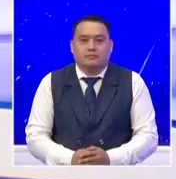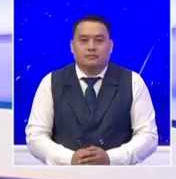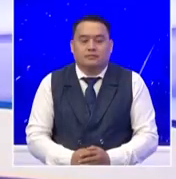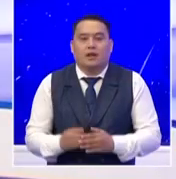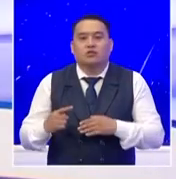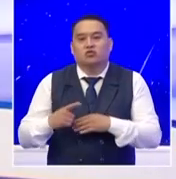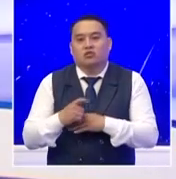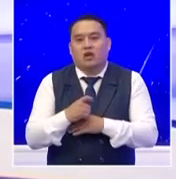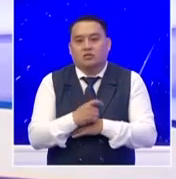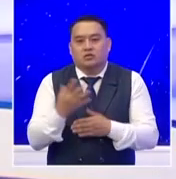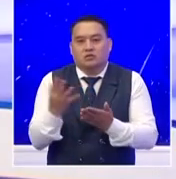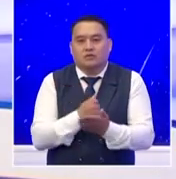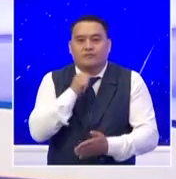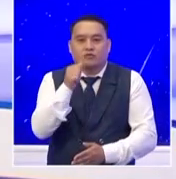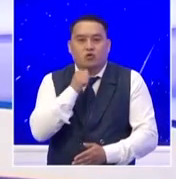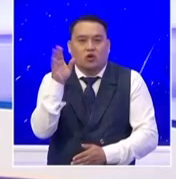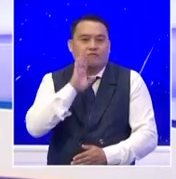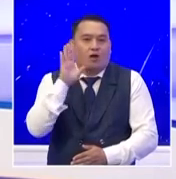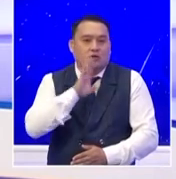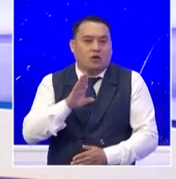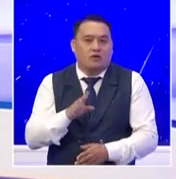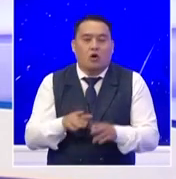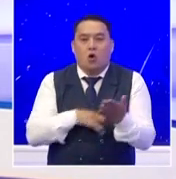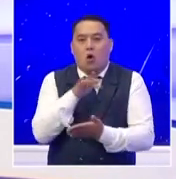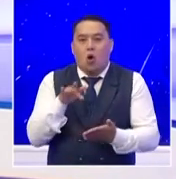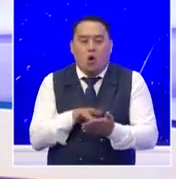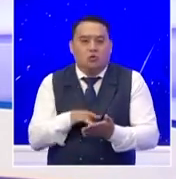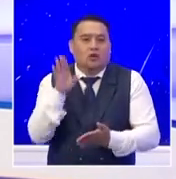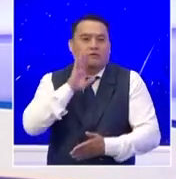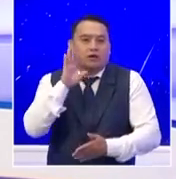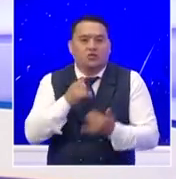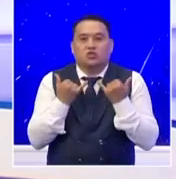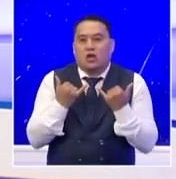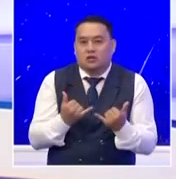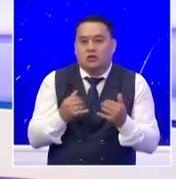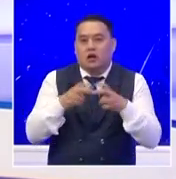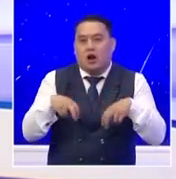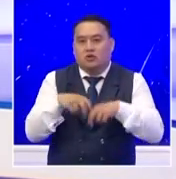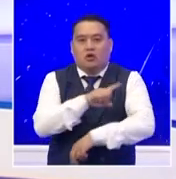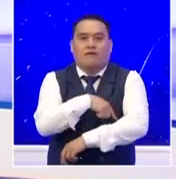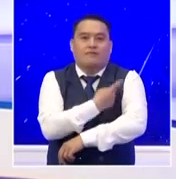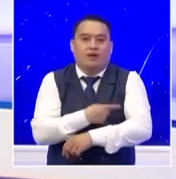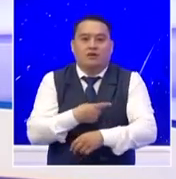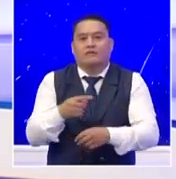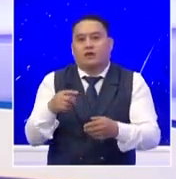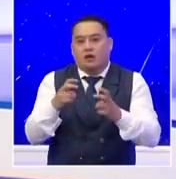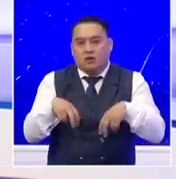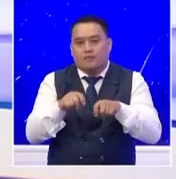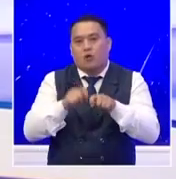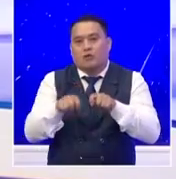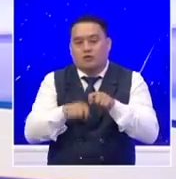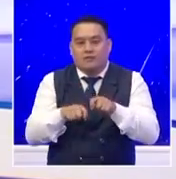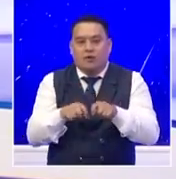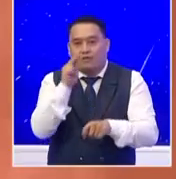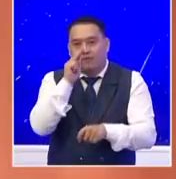Червей обнаружила жительница Костанаева в воде, набранной из городской колонки. Сейчас в этом разбираются санитарные врачи. Однако коммунальщики